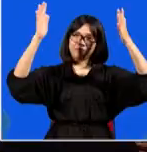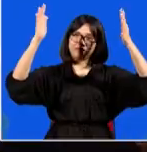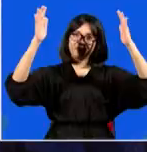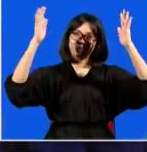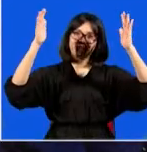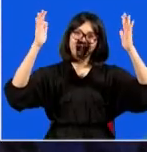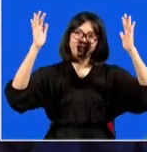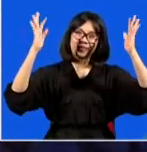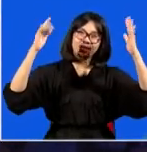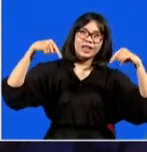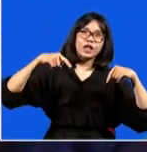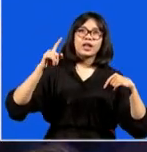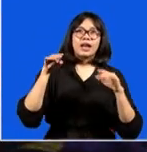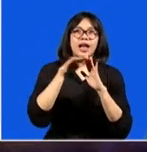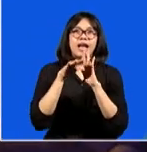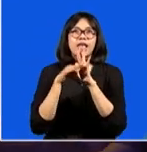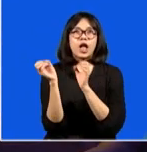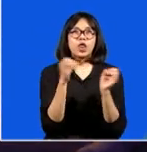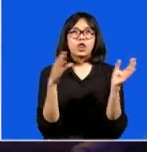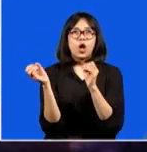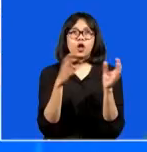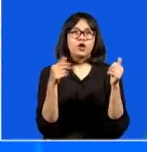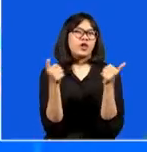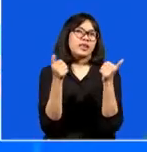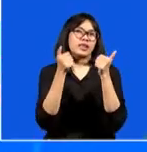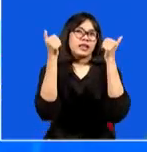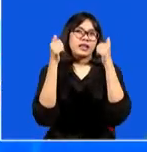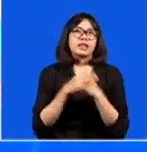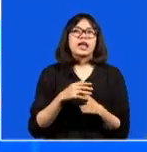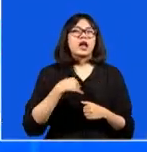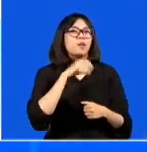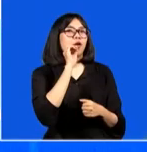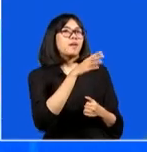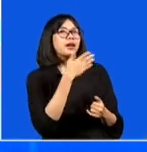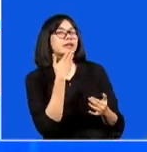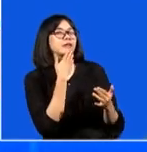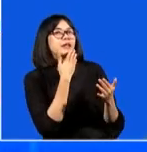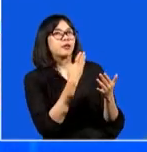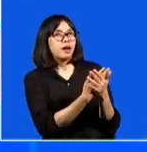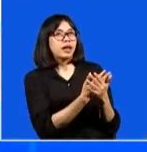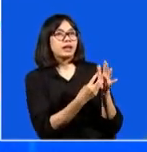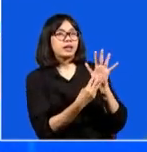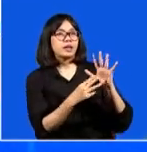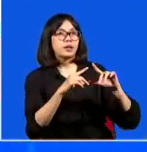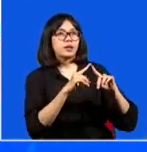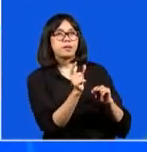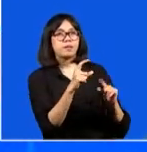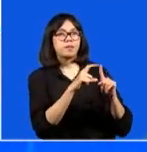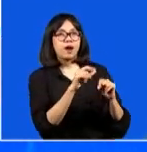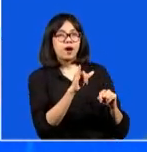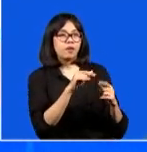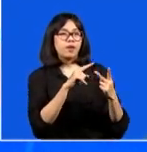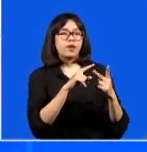untuk Talk Show serunya Iya dan kami ucapkan terima kasih juga kepada Maudy Ayunda ibu